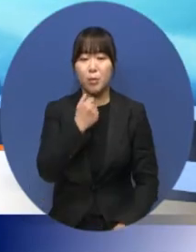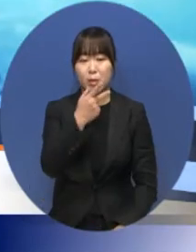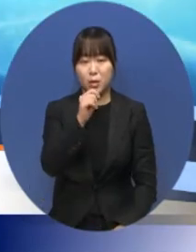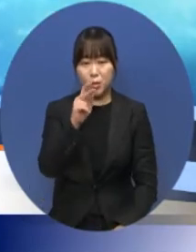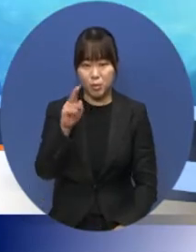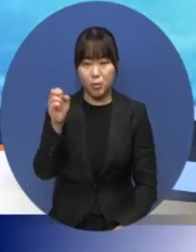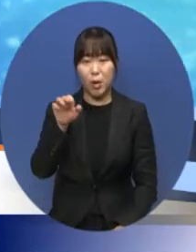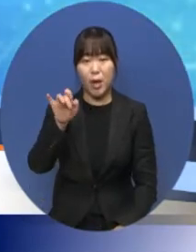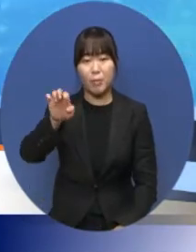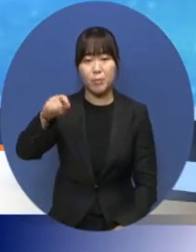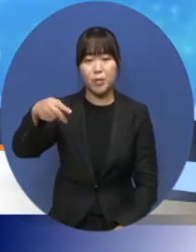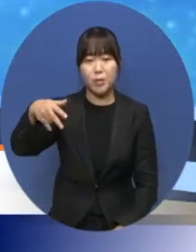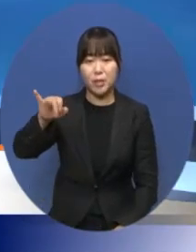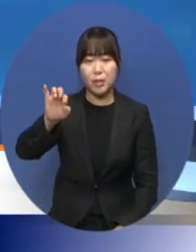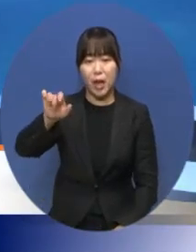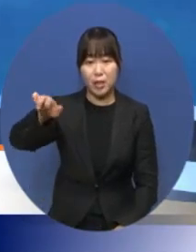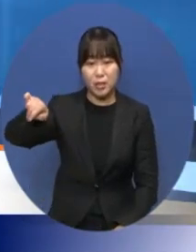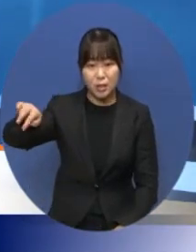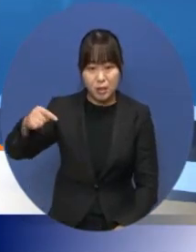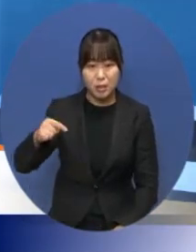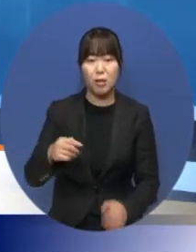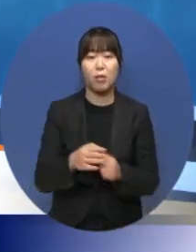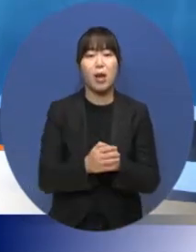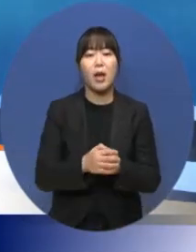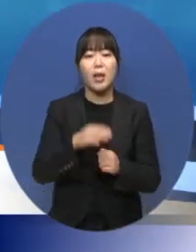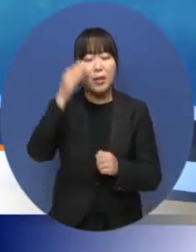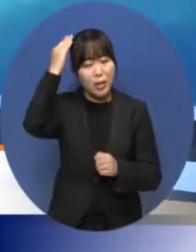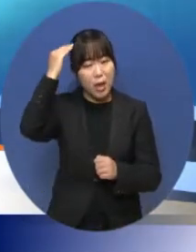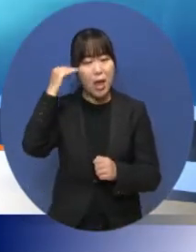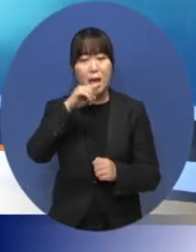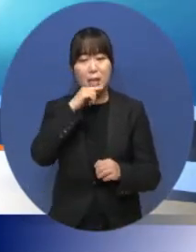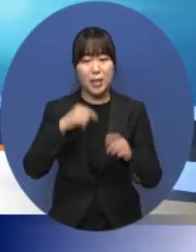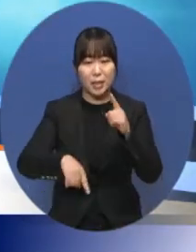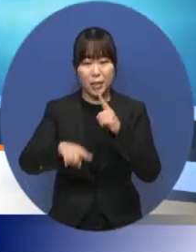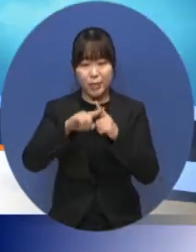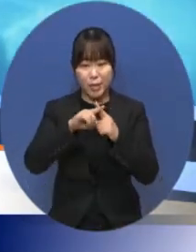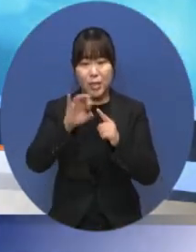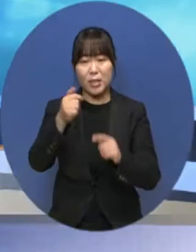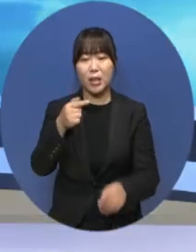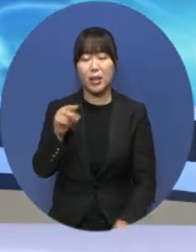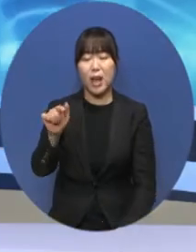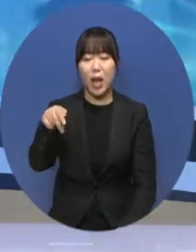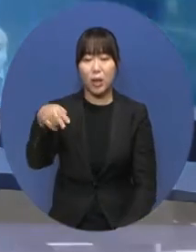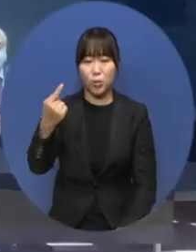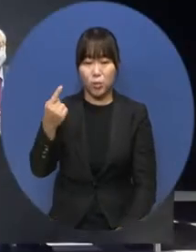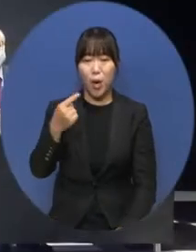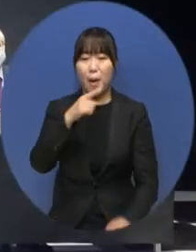복지TV와 FG아크스가 대한적십자사에 은나노 마스크를 기부했습니다.